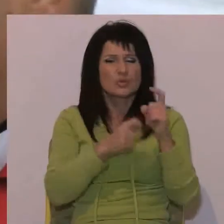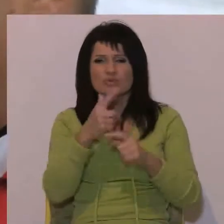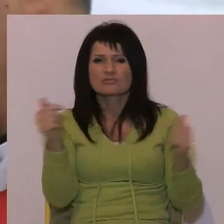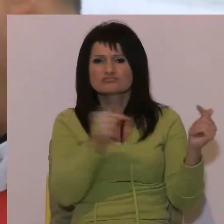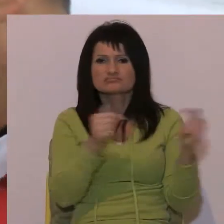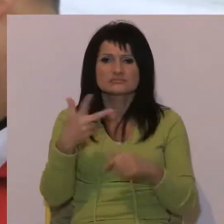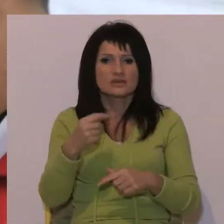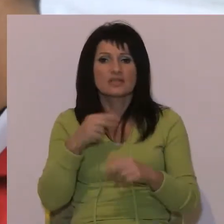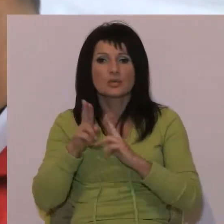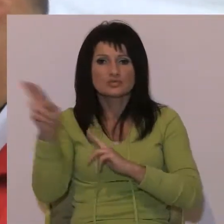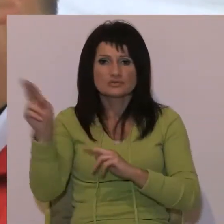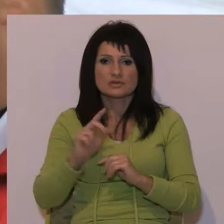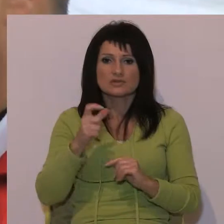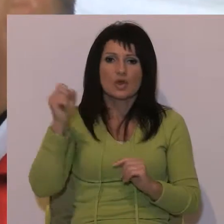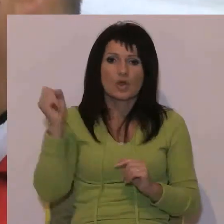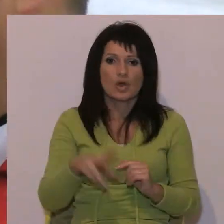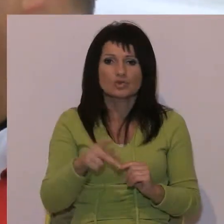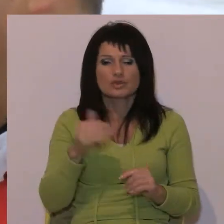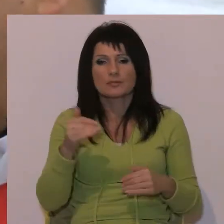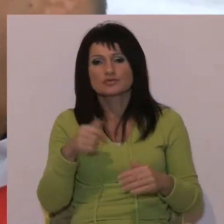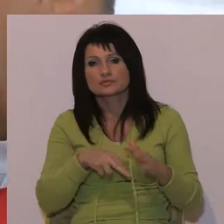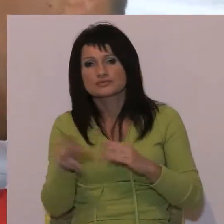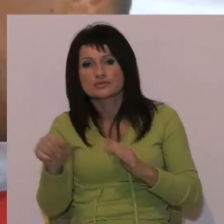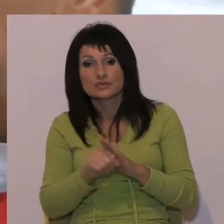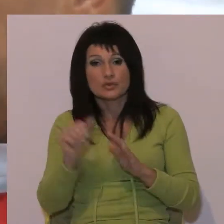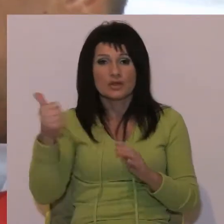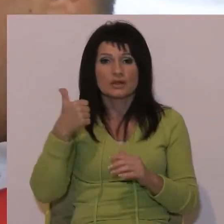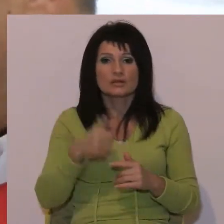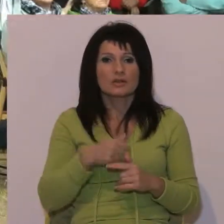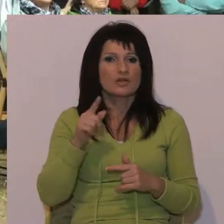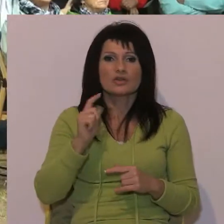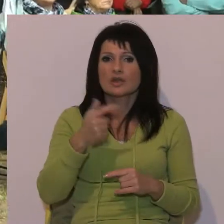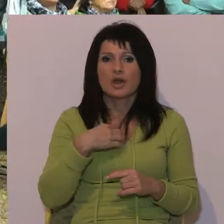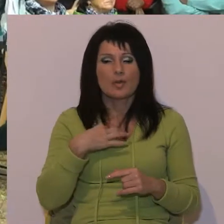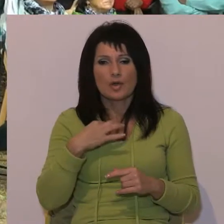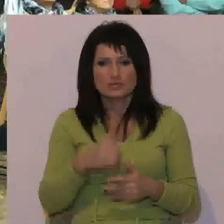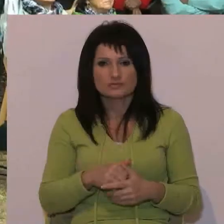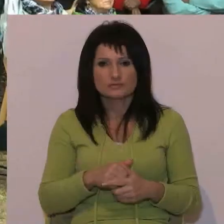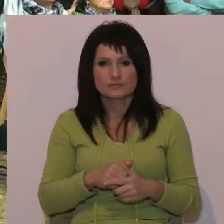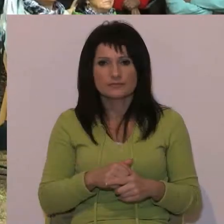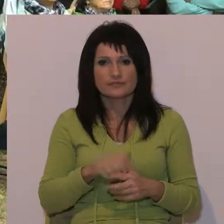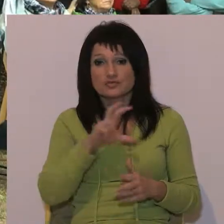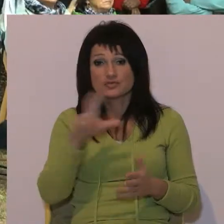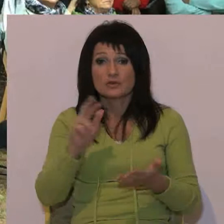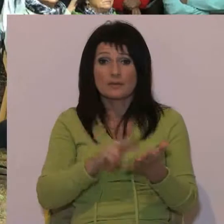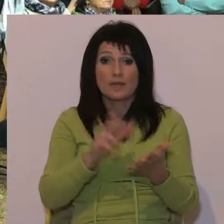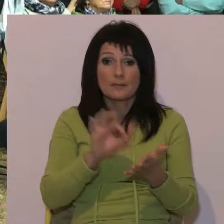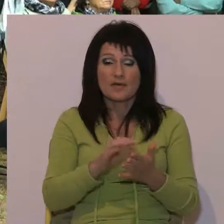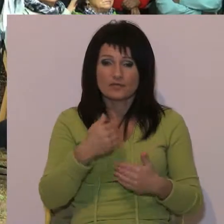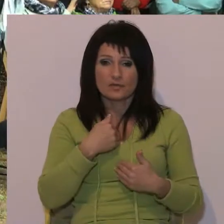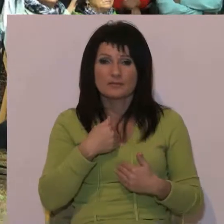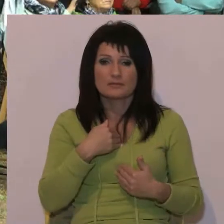Co gorsza, może przechodzę obojętnie i mówię, to mnie nie obchodzi. Czy na pewno nie